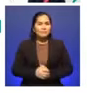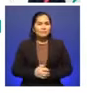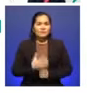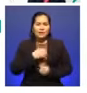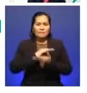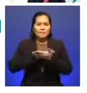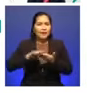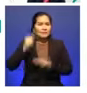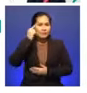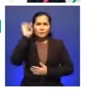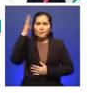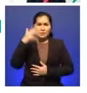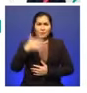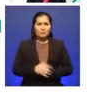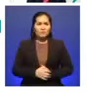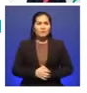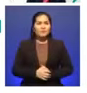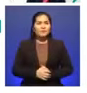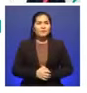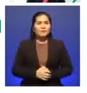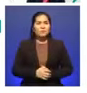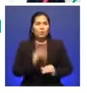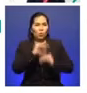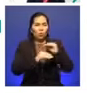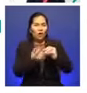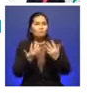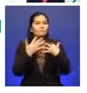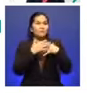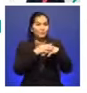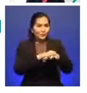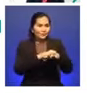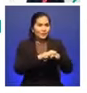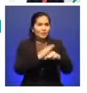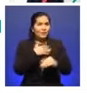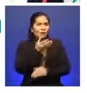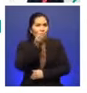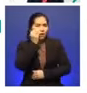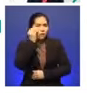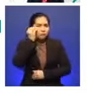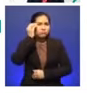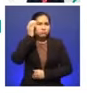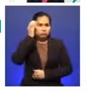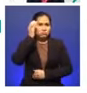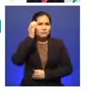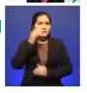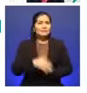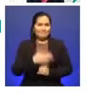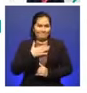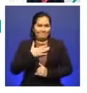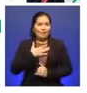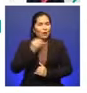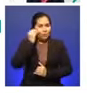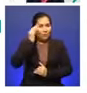ำให้ฟันสะอาดเมื่อเข้าโครงการนี้ได้ความรู้จากพวกท่านมากผมจะเก็บความ